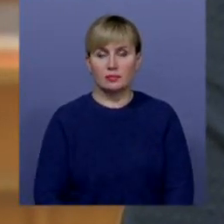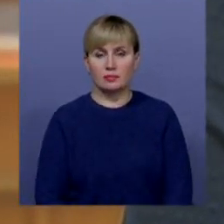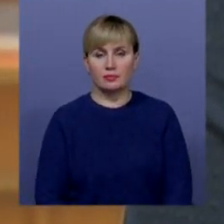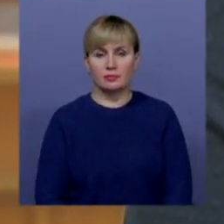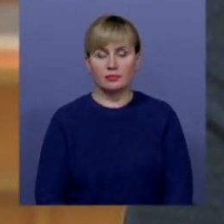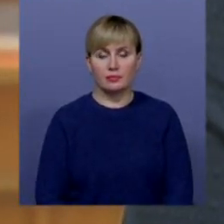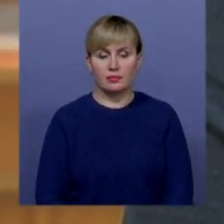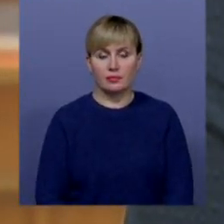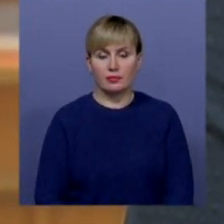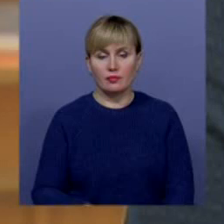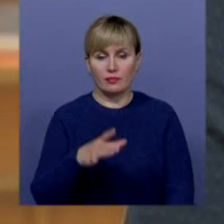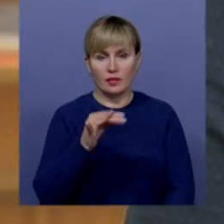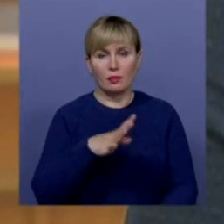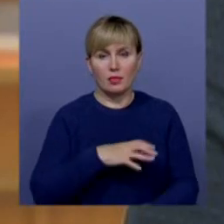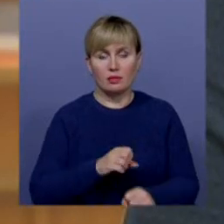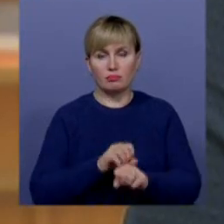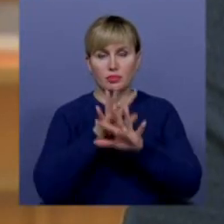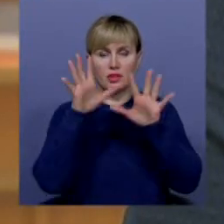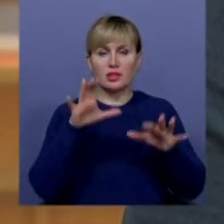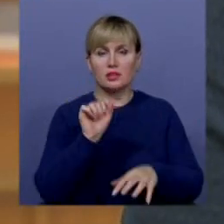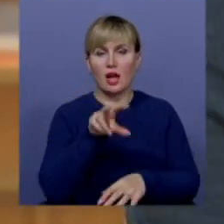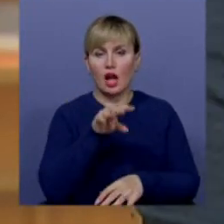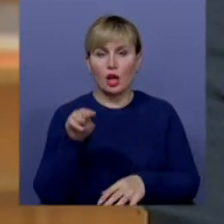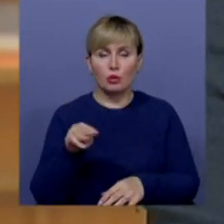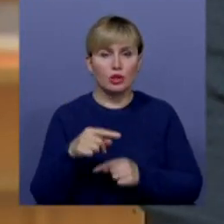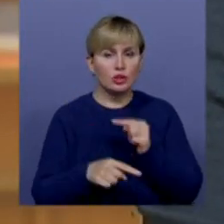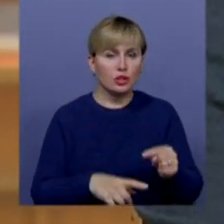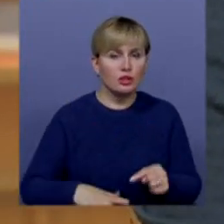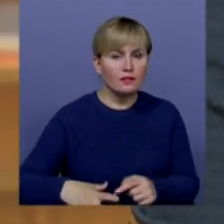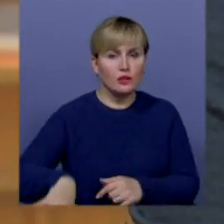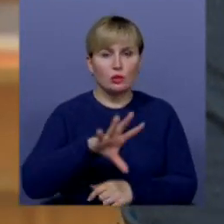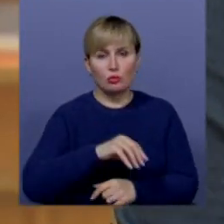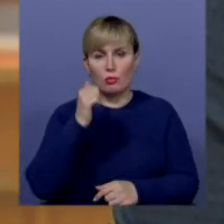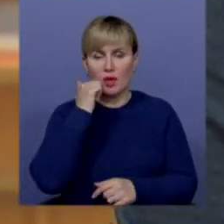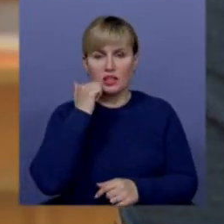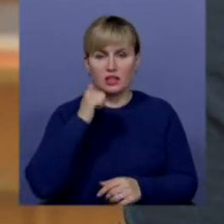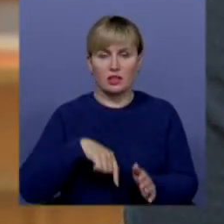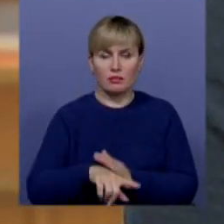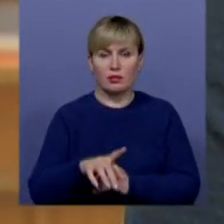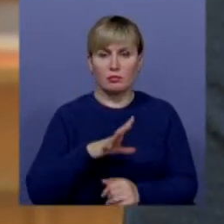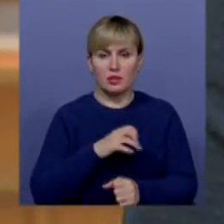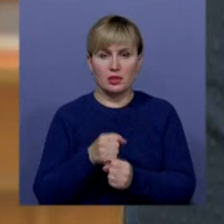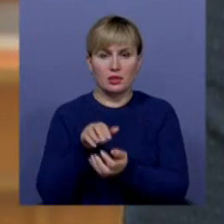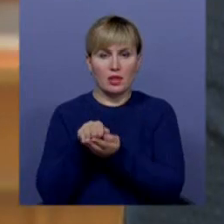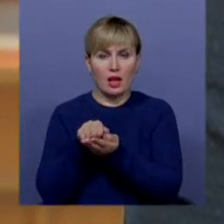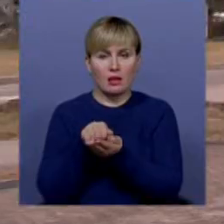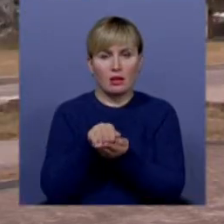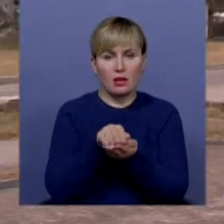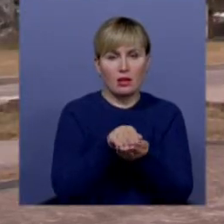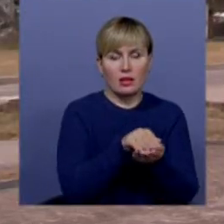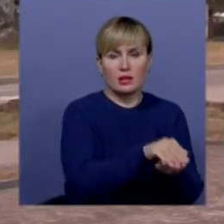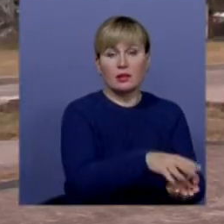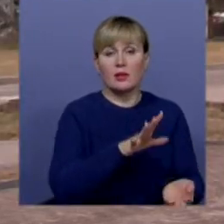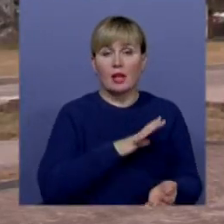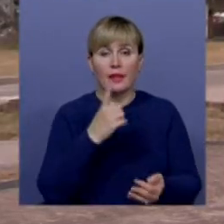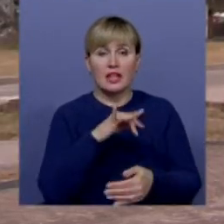А пехота встретила его салютом. Через всю Москву на лафете пронесли тело его, провезли.